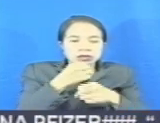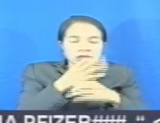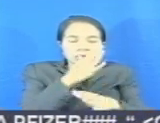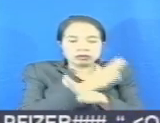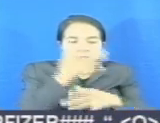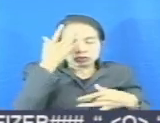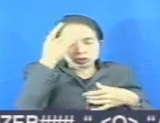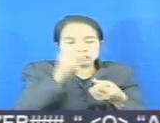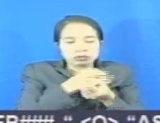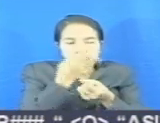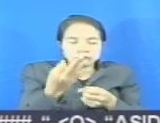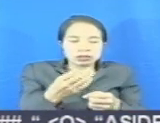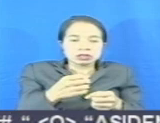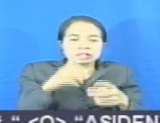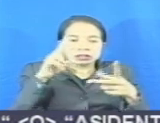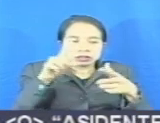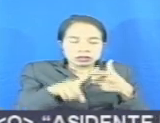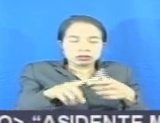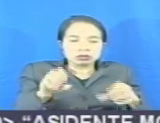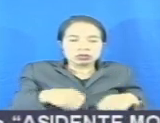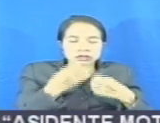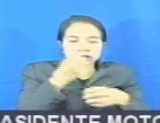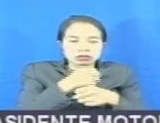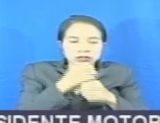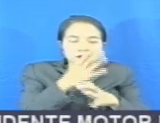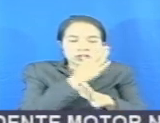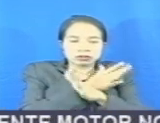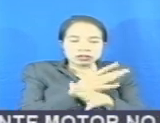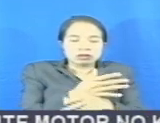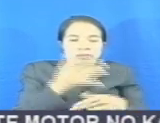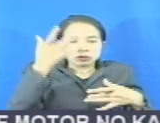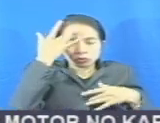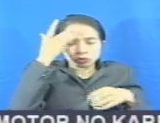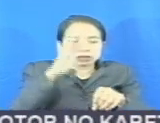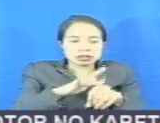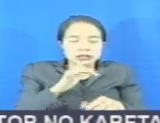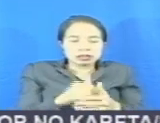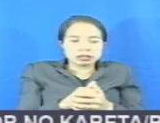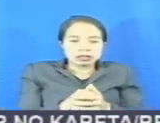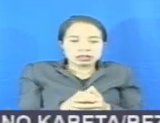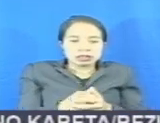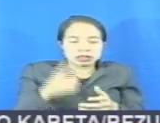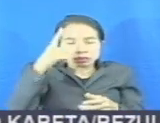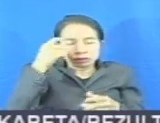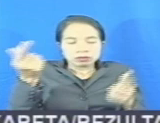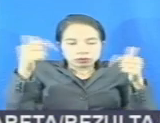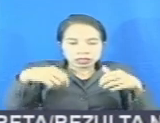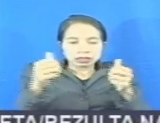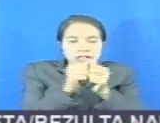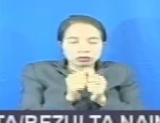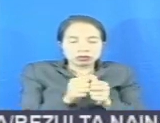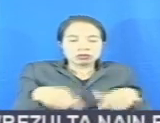e segundo uisat hal prevenção ba combate moras dengue tambanema ka maita hotu hamotu ita